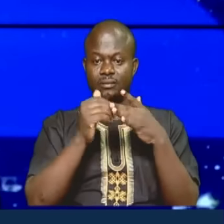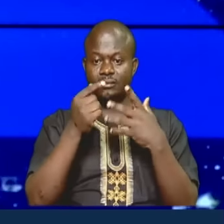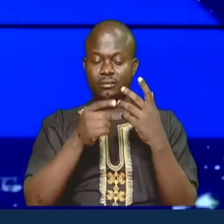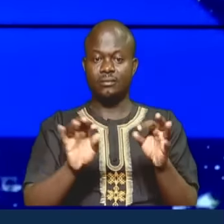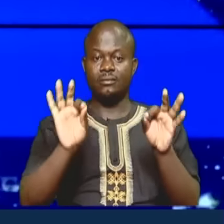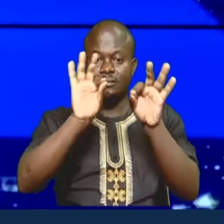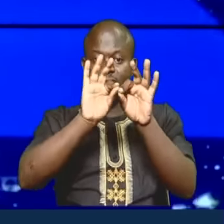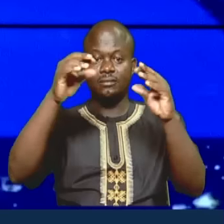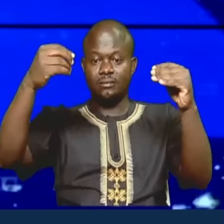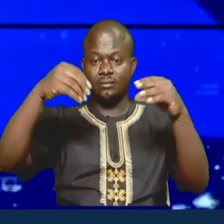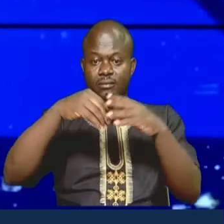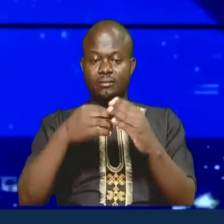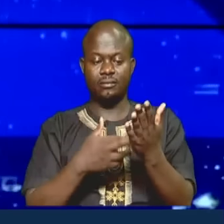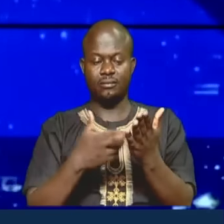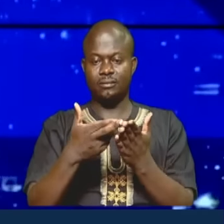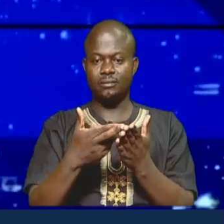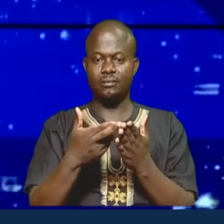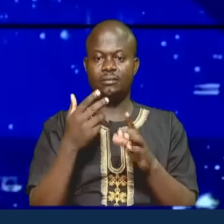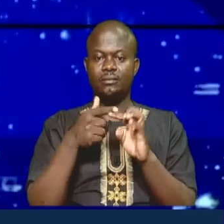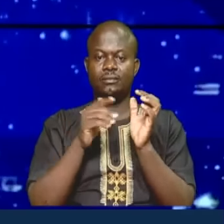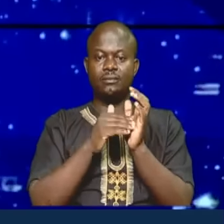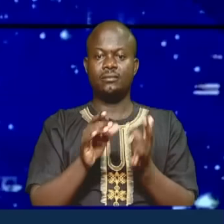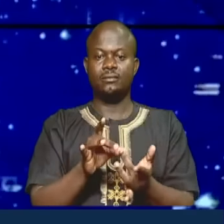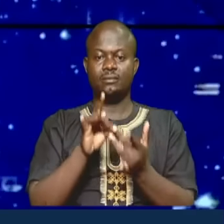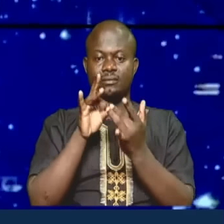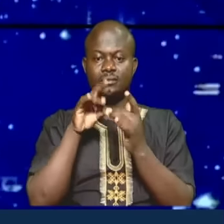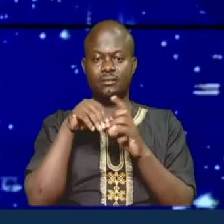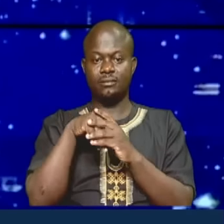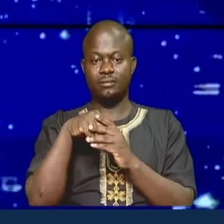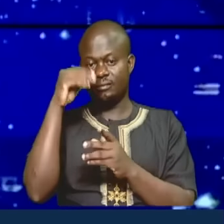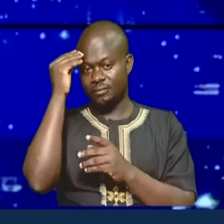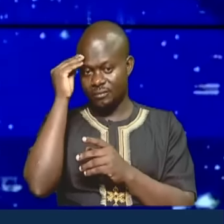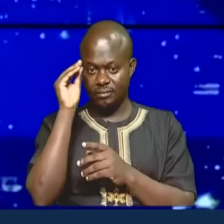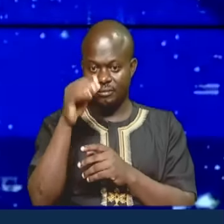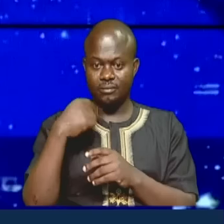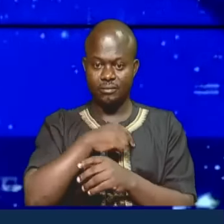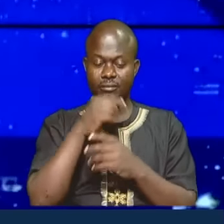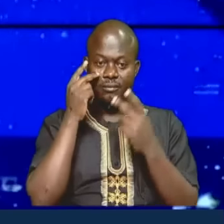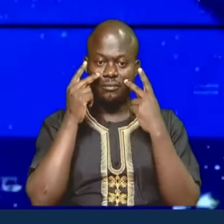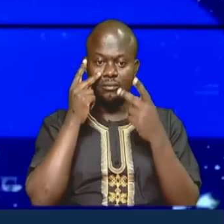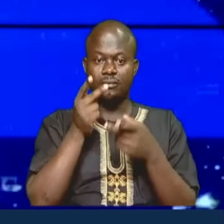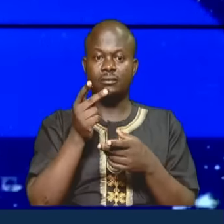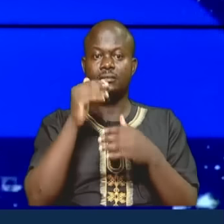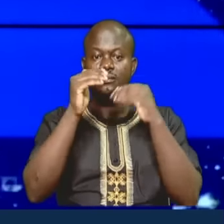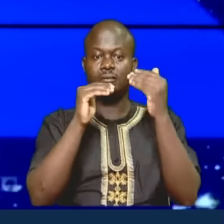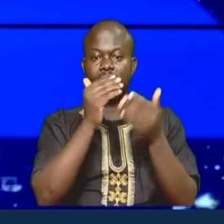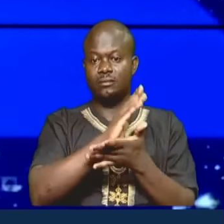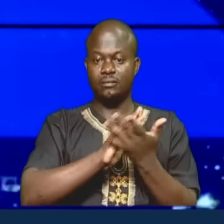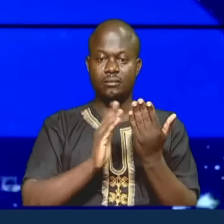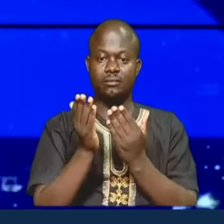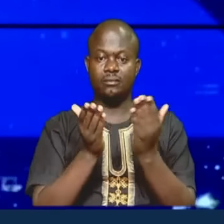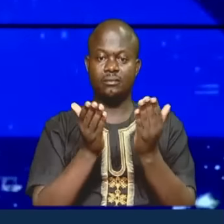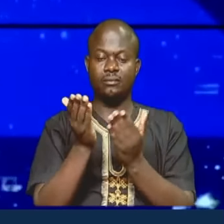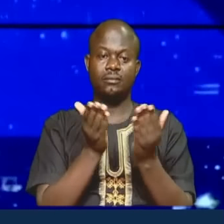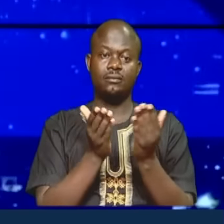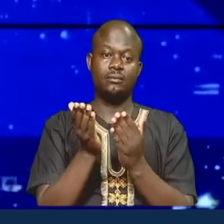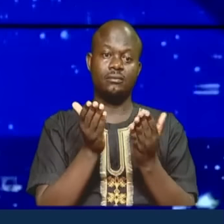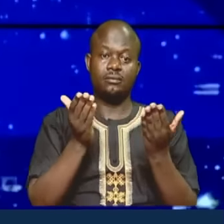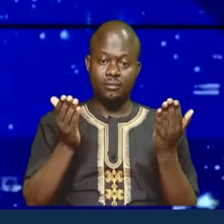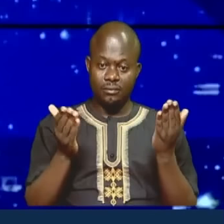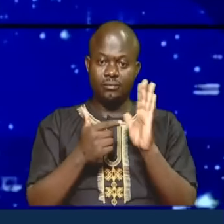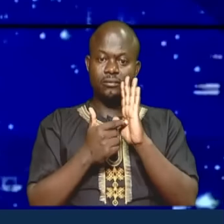raporo twabigarutseho ariko by'umwihariko mu nkuru yatambutse twarebaga ku rwego rumwe rwa service aho ubukerarugendo